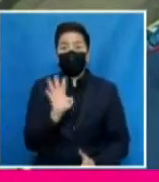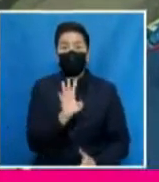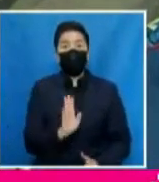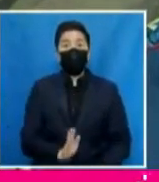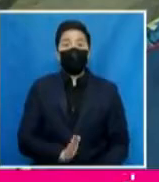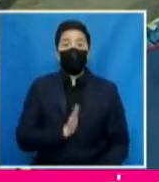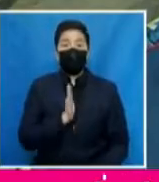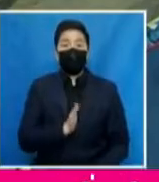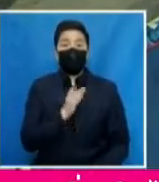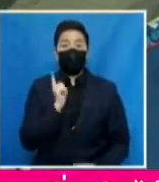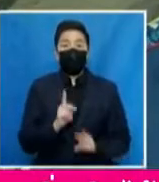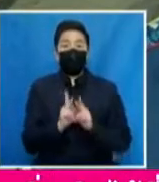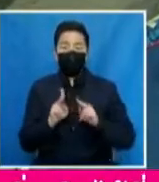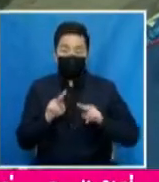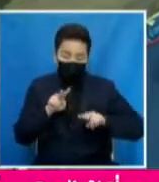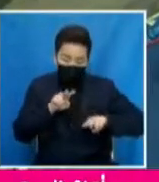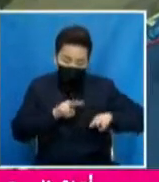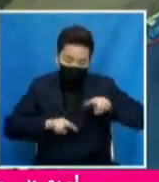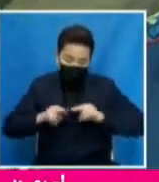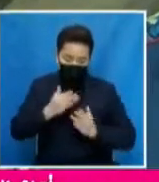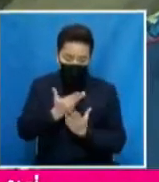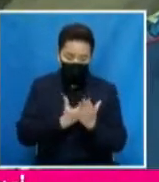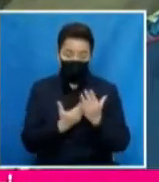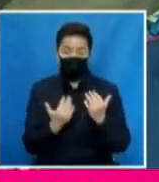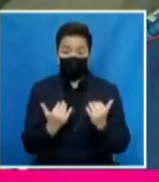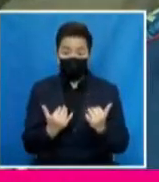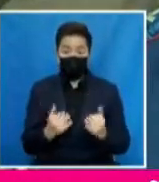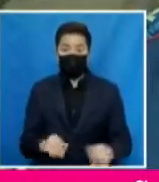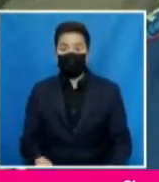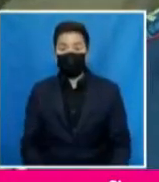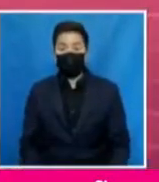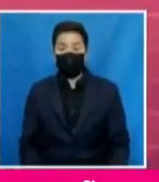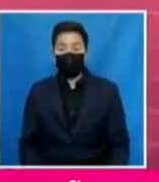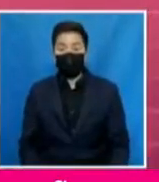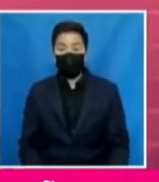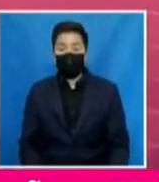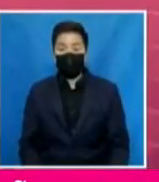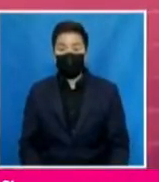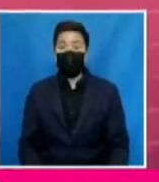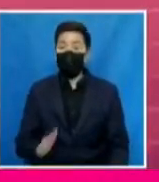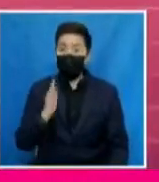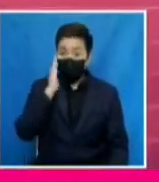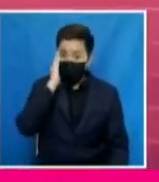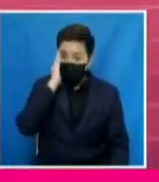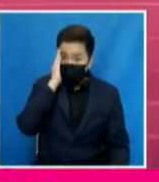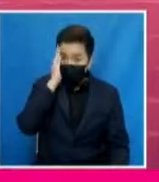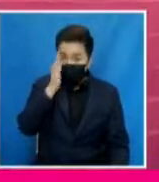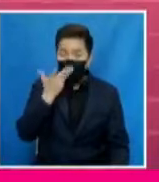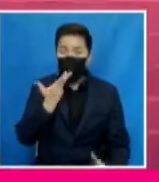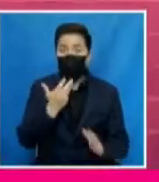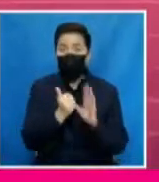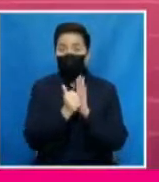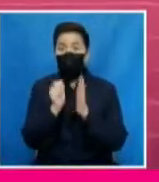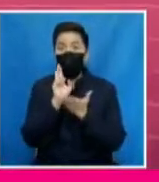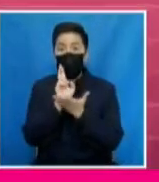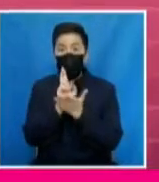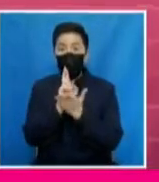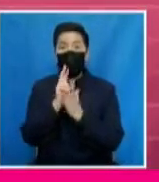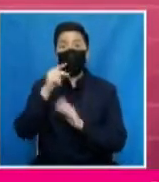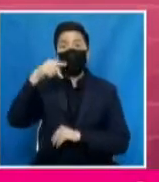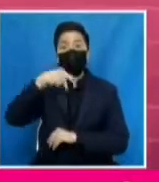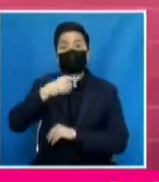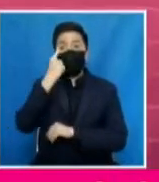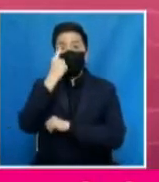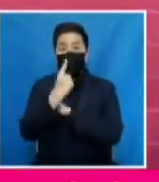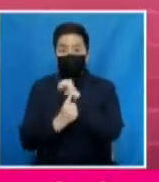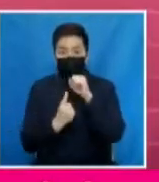ติร่วมเป็นคณะกรรมการการออกรางวัลสลากออมสินพิเศษ1ปีในครั้งนี้ครั้งต่อไปจะดำเนินการออกรางวัลสลากออมสินพิเศษ